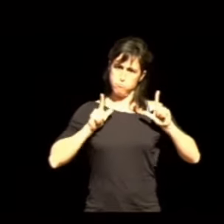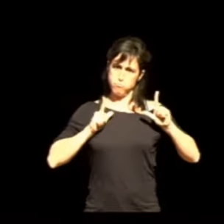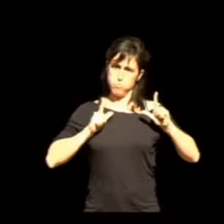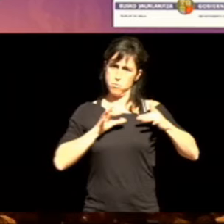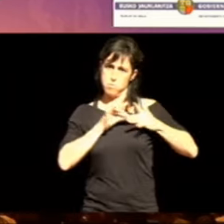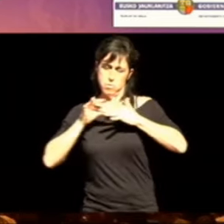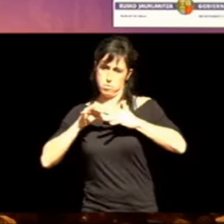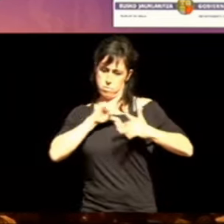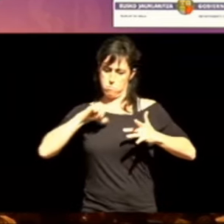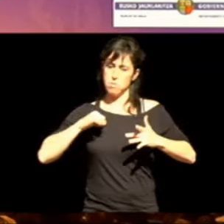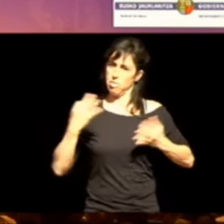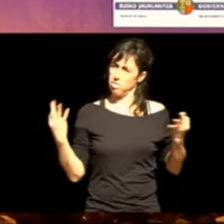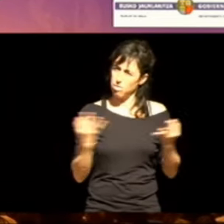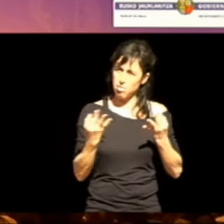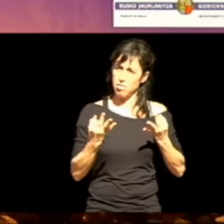Ikasleak